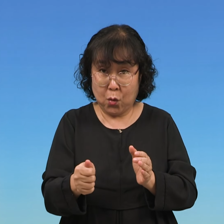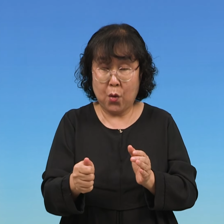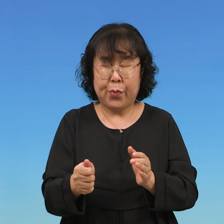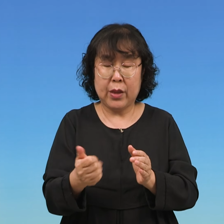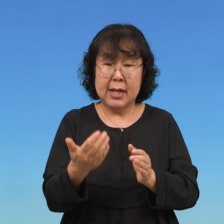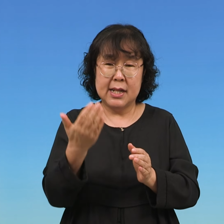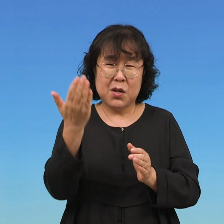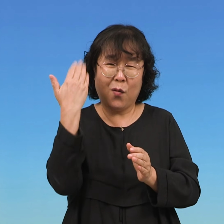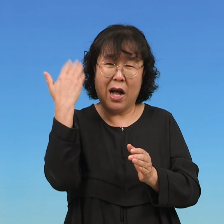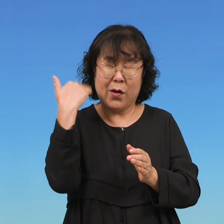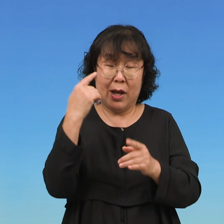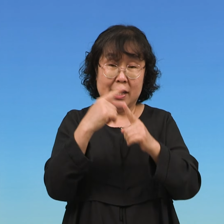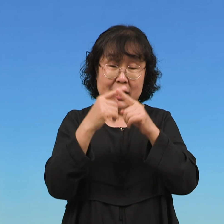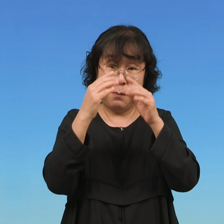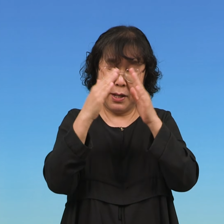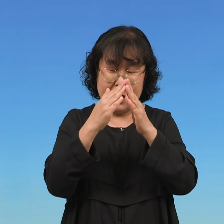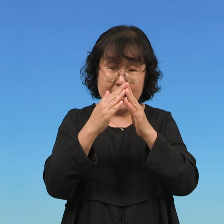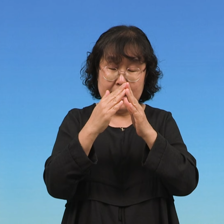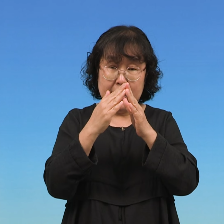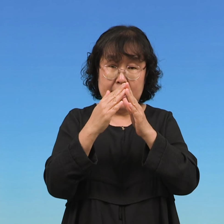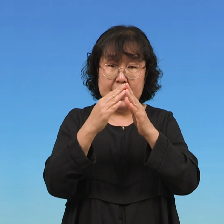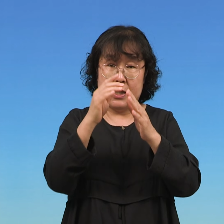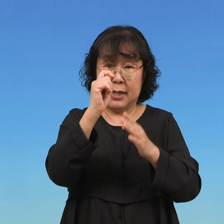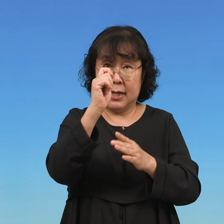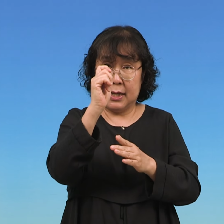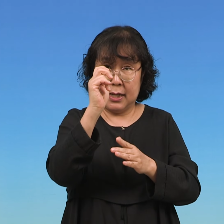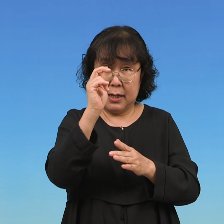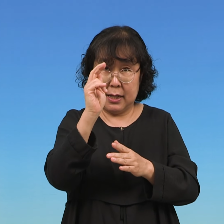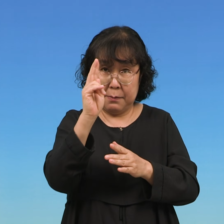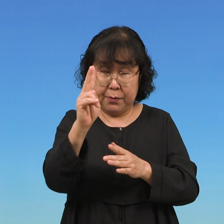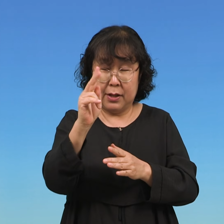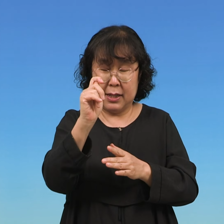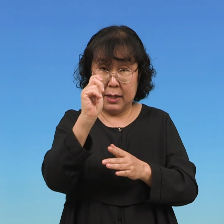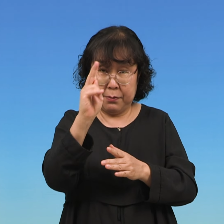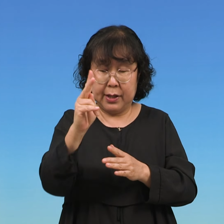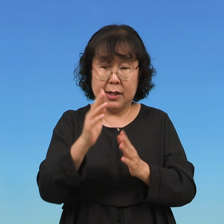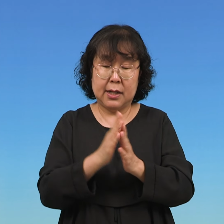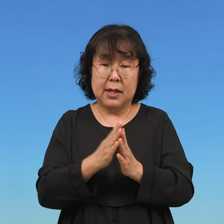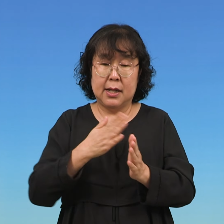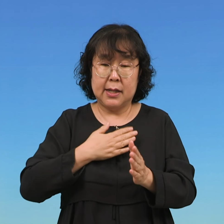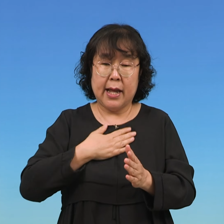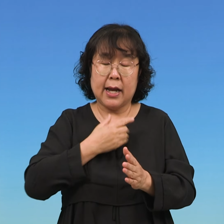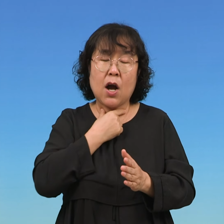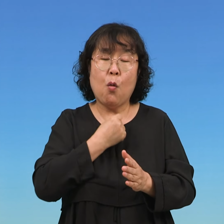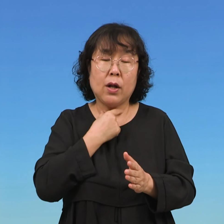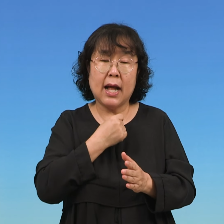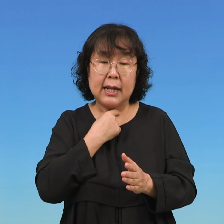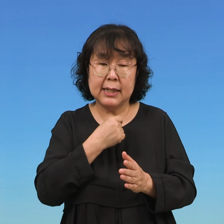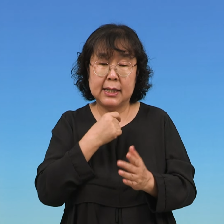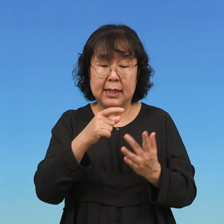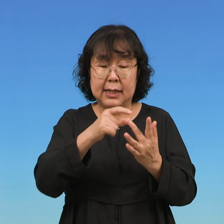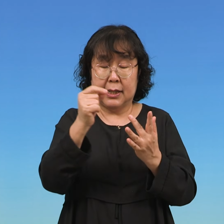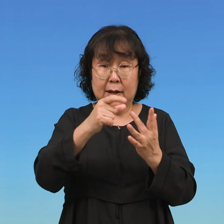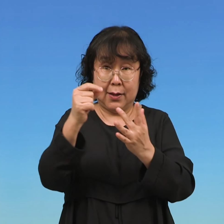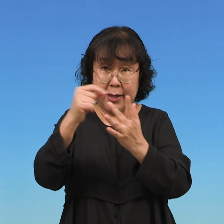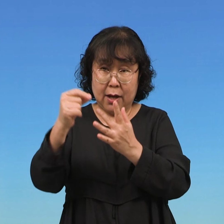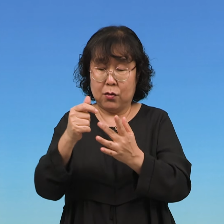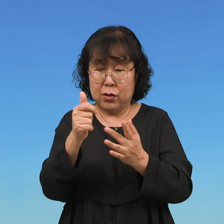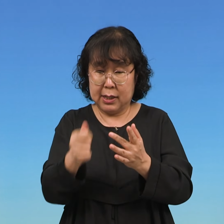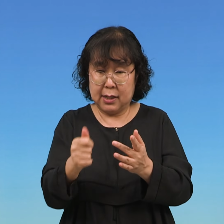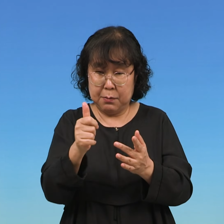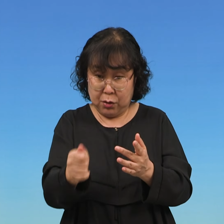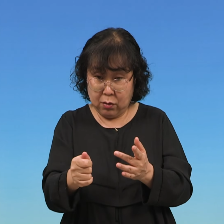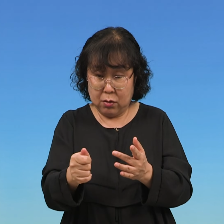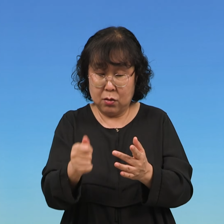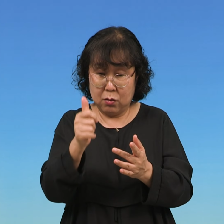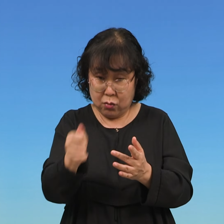이제 그 7번 제2kbs 다음에 8번이 광고 그 다음